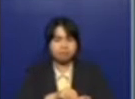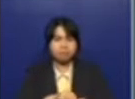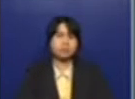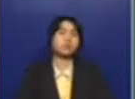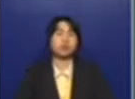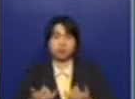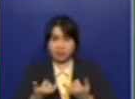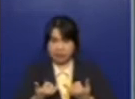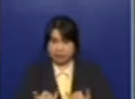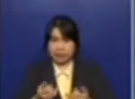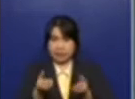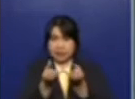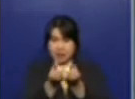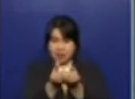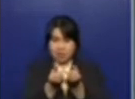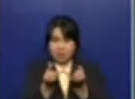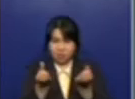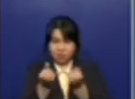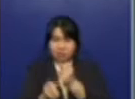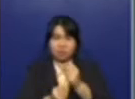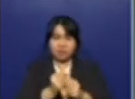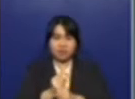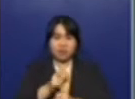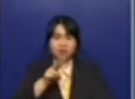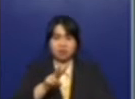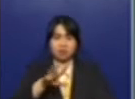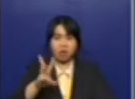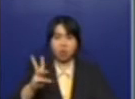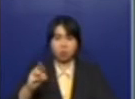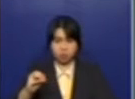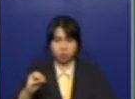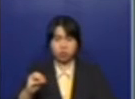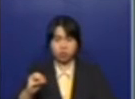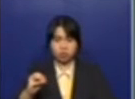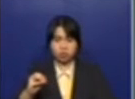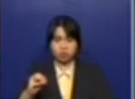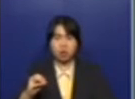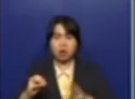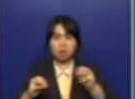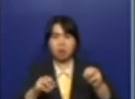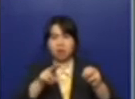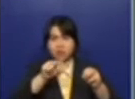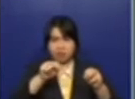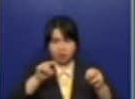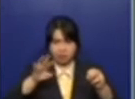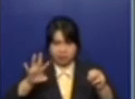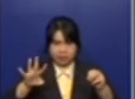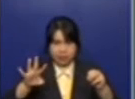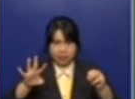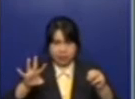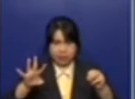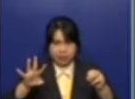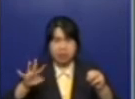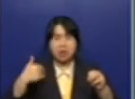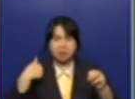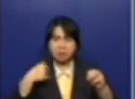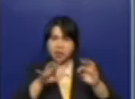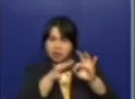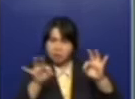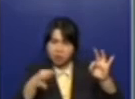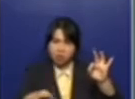รัฐธรรมนูญแห่งราชอาณาจักรไทยปี2560มาตรา34ได้กำหนดไว้บอกว่